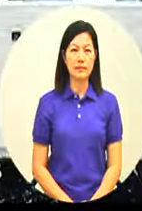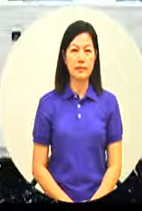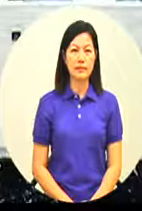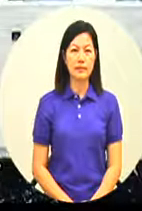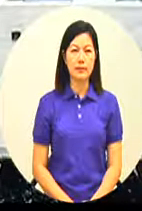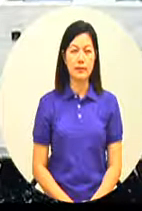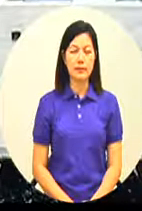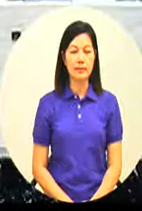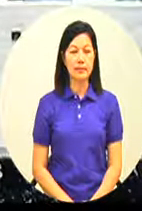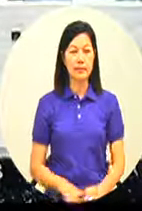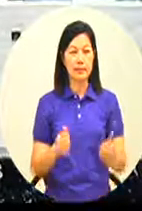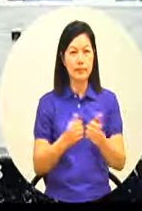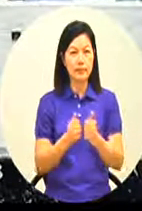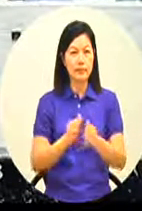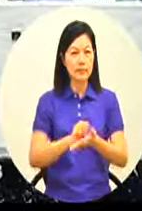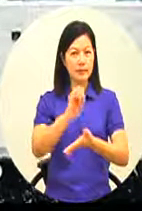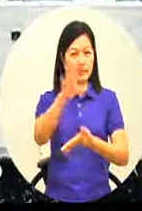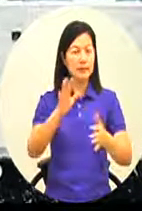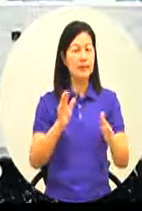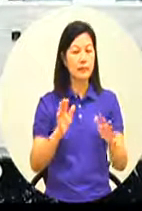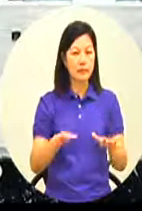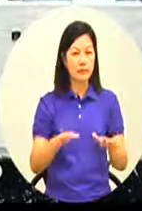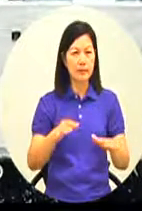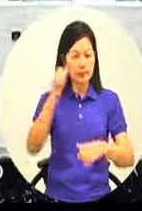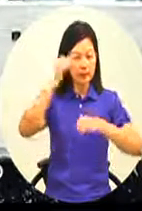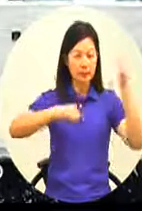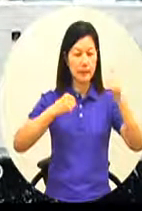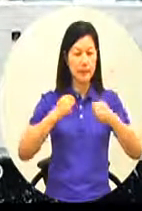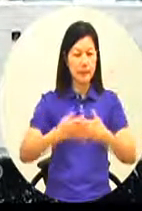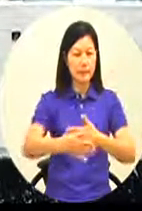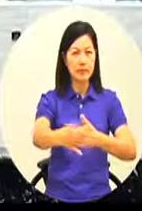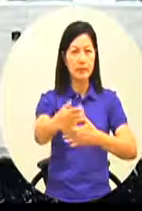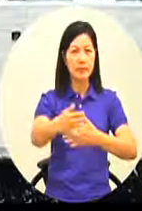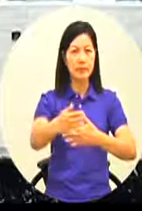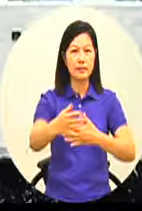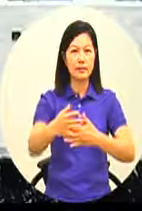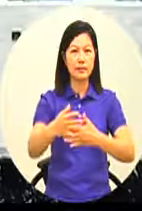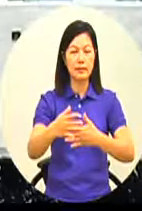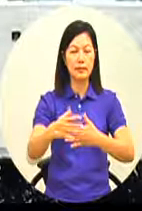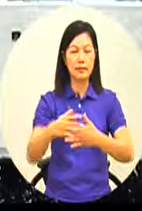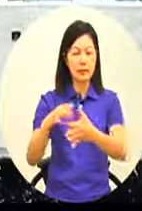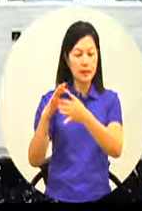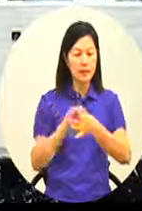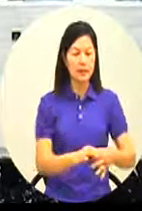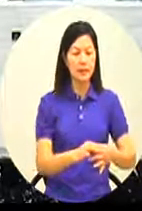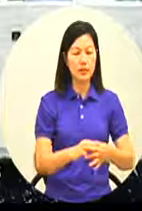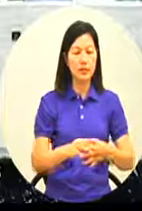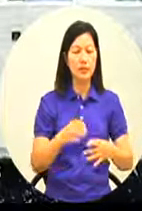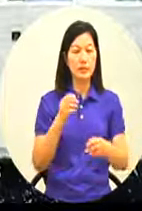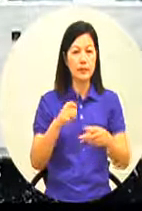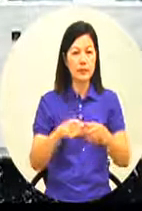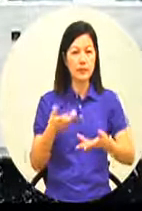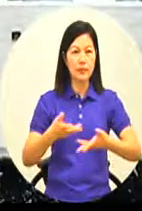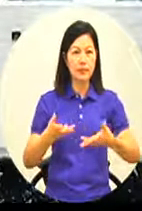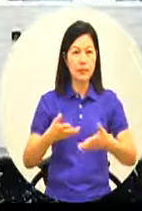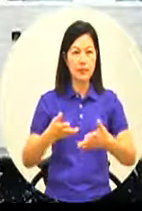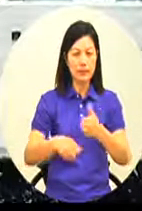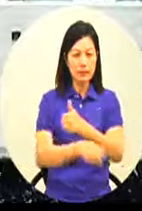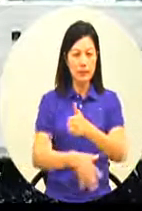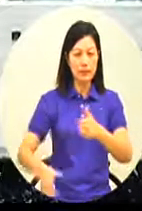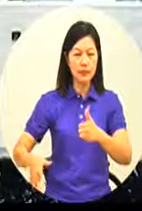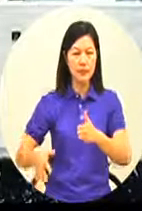向大会报告，今天上午的议程继续进行公务部门业务执行。先请登记第一